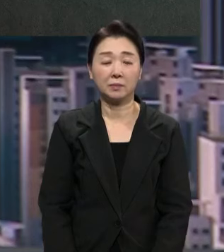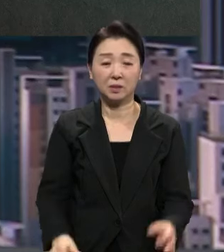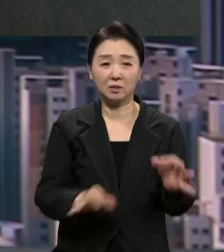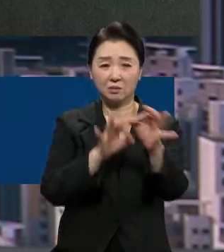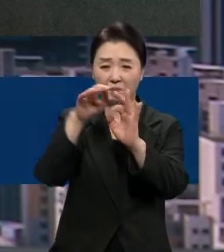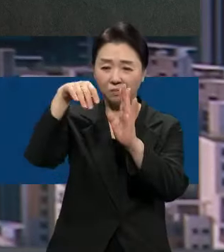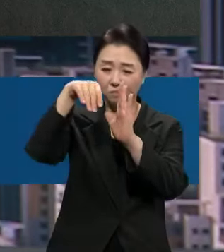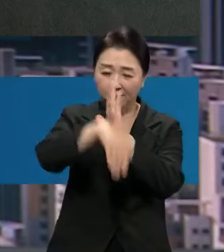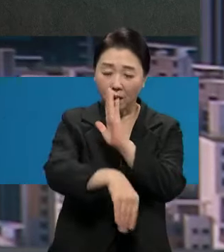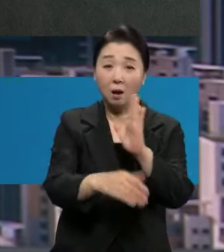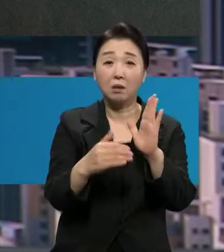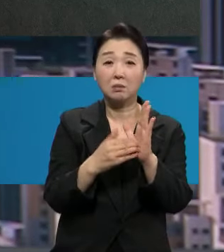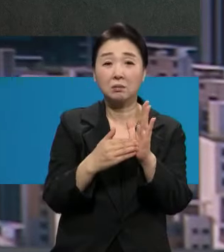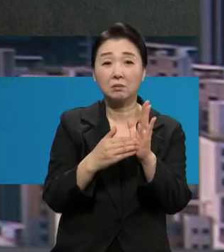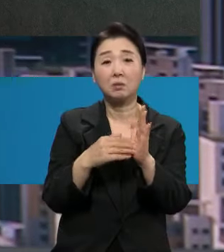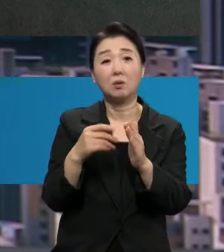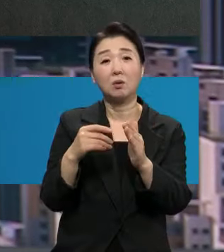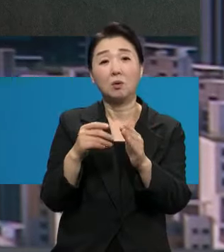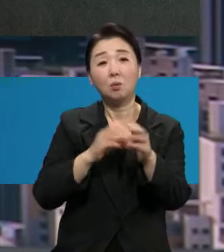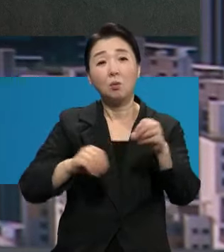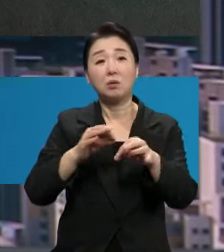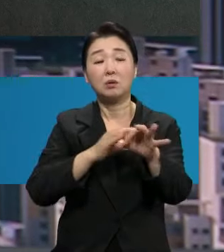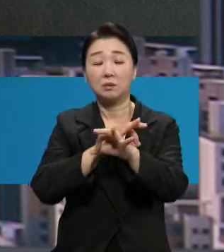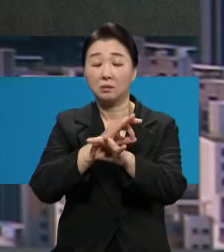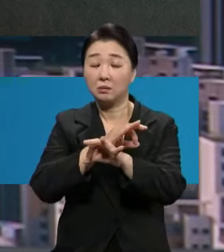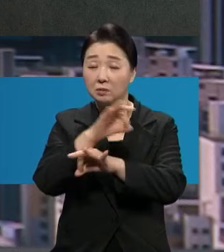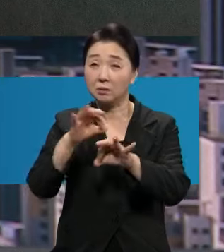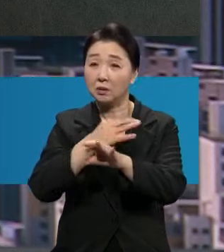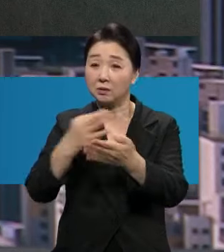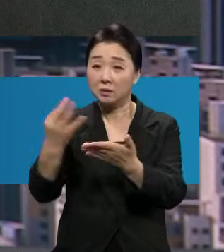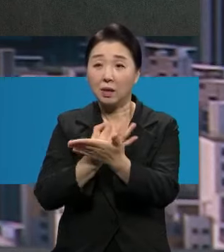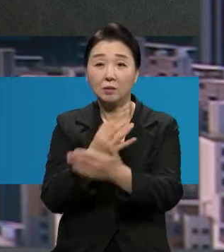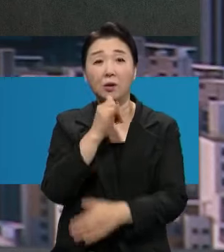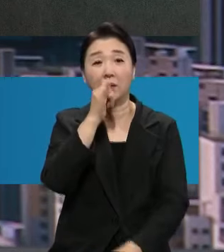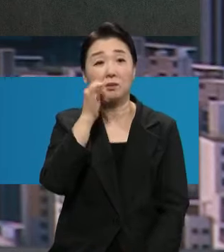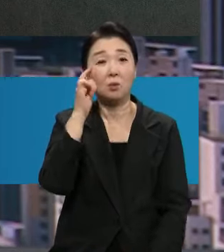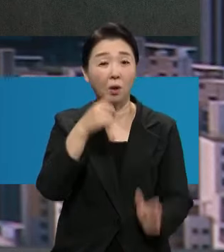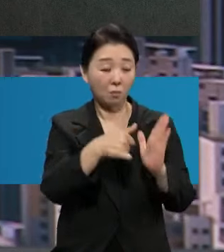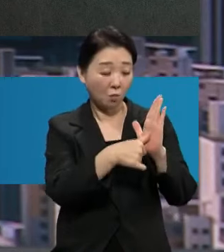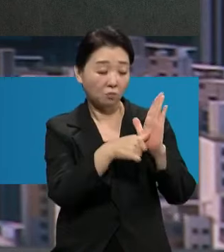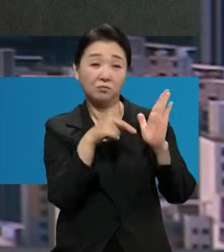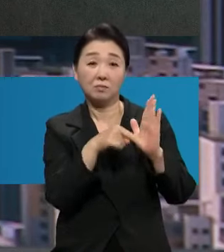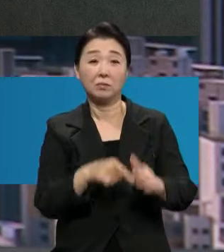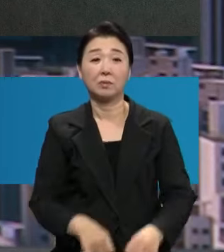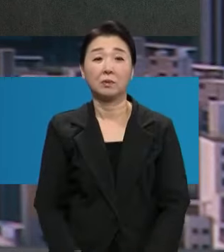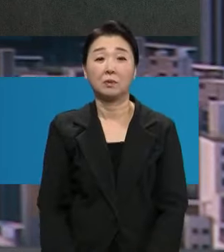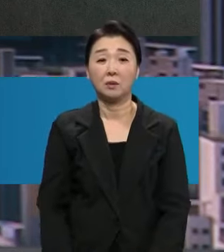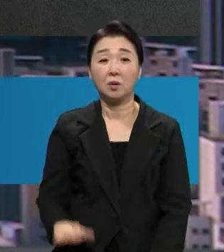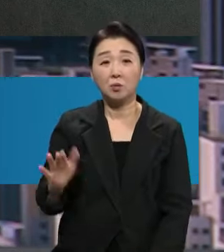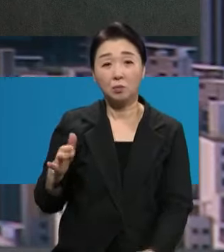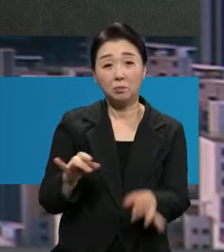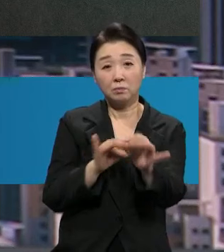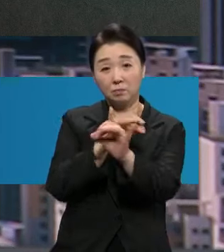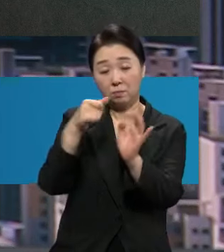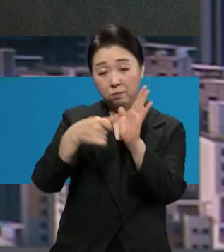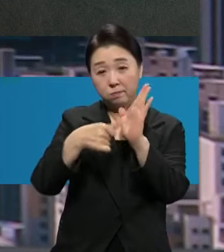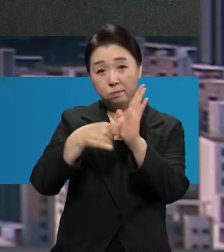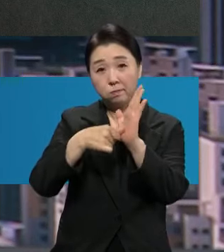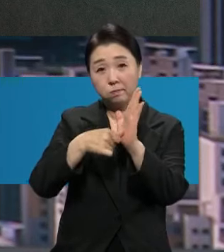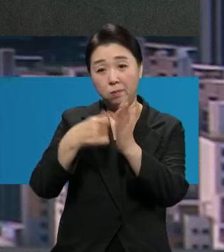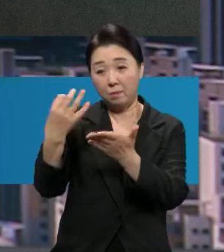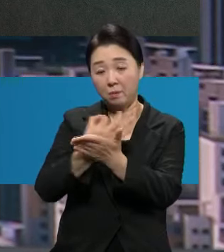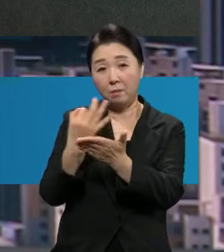불황에도 오히려 장사가 더 잘 된다는 곳들이 있습니다. 이른바 명품 브랜드 업체들인데요. 최근 백화점 명품